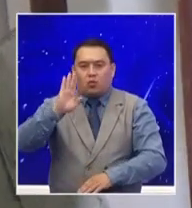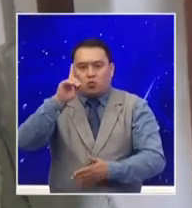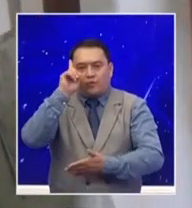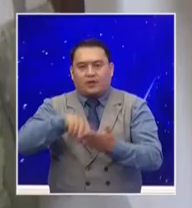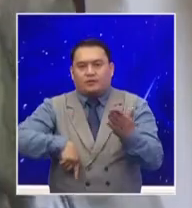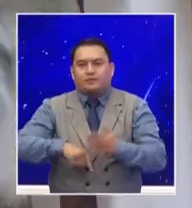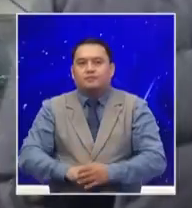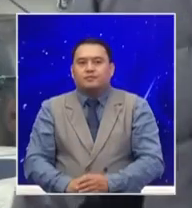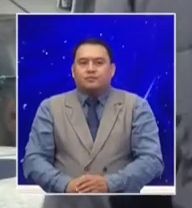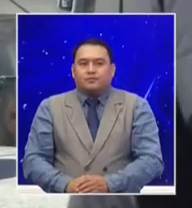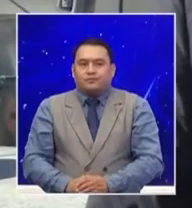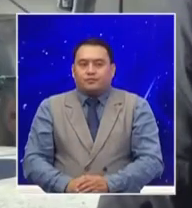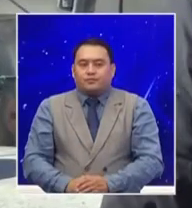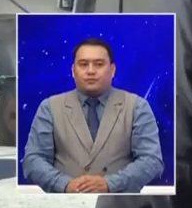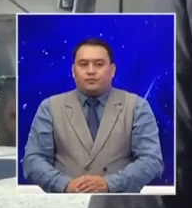он.